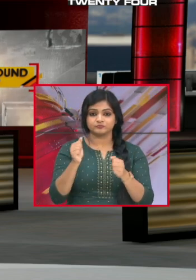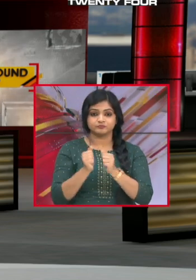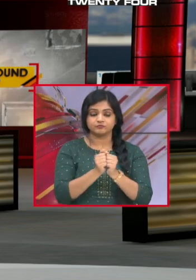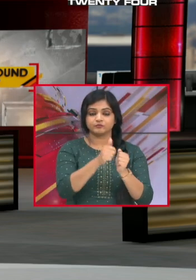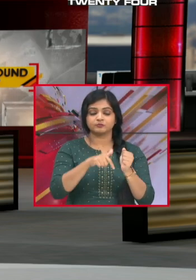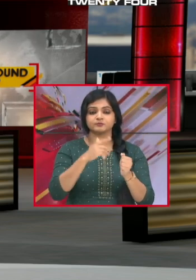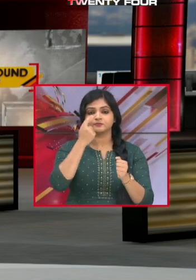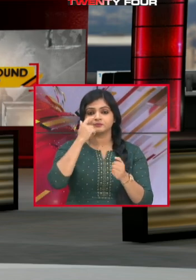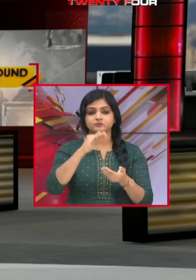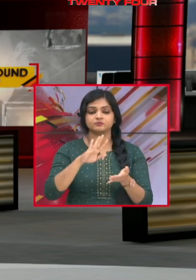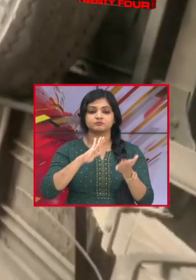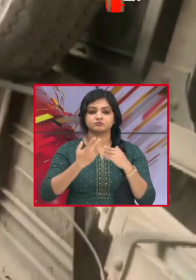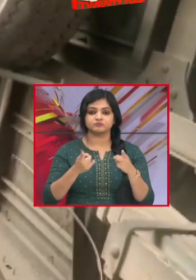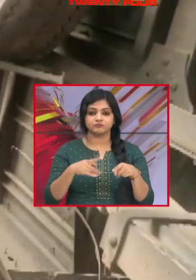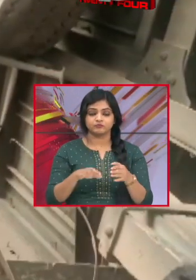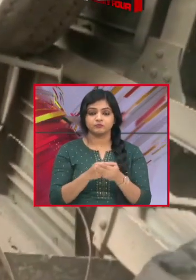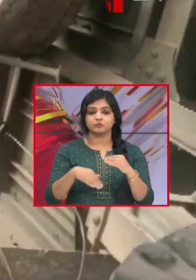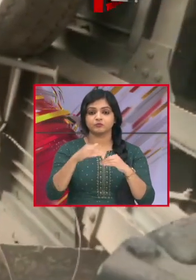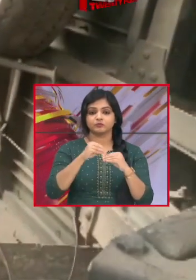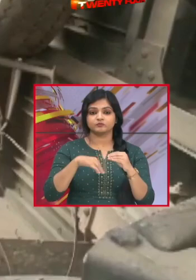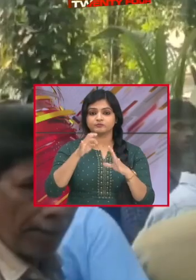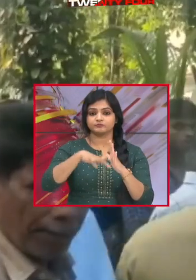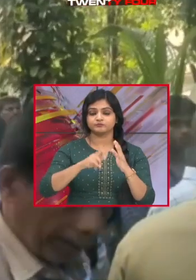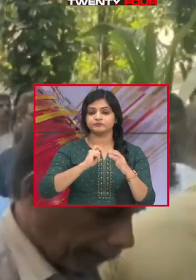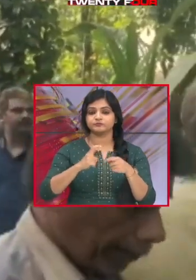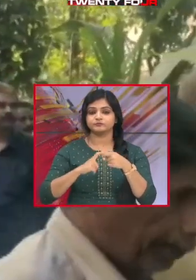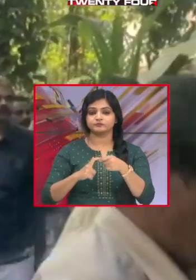ചേരുന്നുണ്ട് വിവരങ്ങളുമായി തിരൂരിൽ നിന്ന് ഷഹദ് എങ്ങനെയാണ് അപകടം ഉണ്ടായത് ഷഹദ്